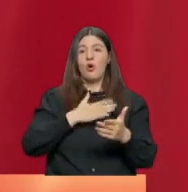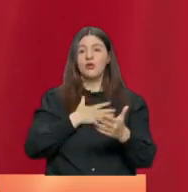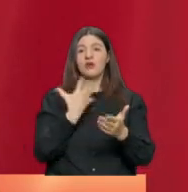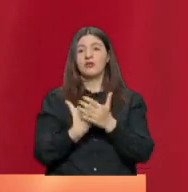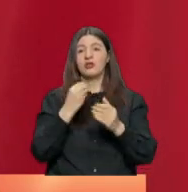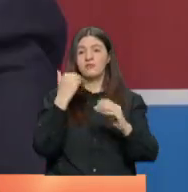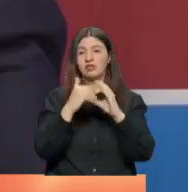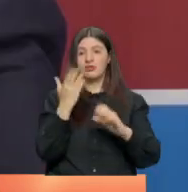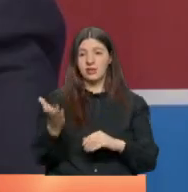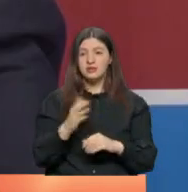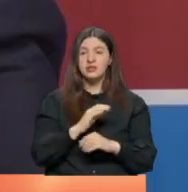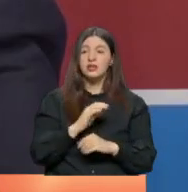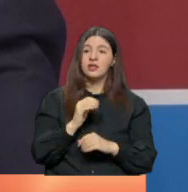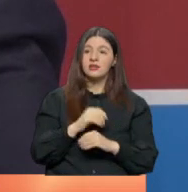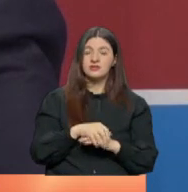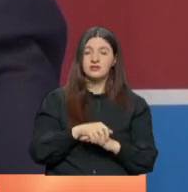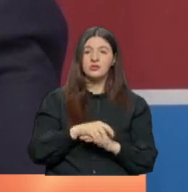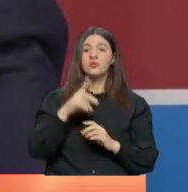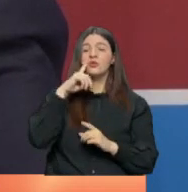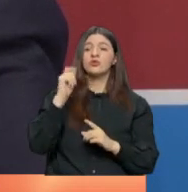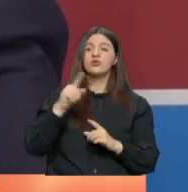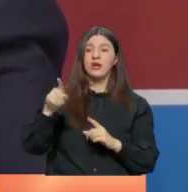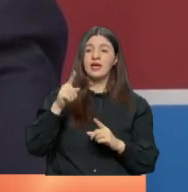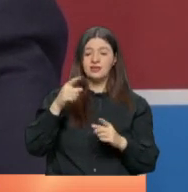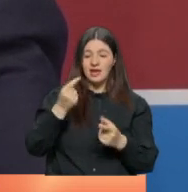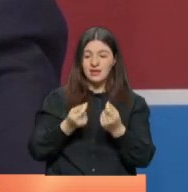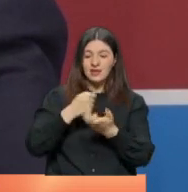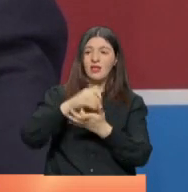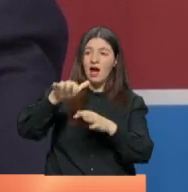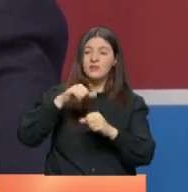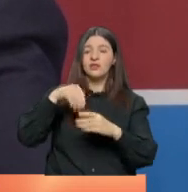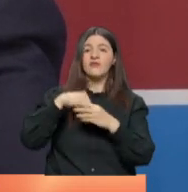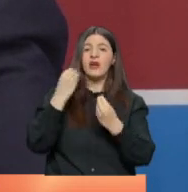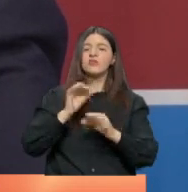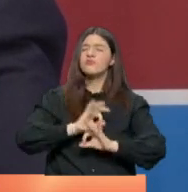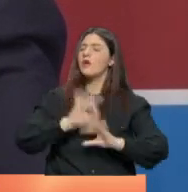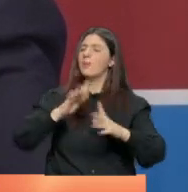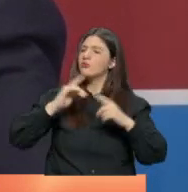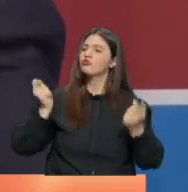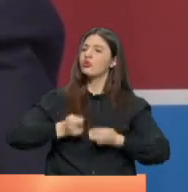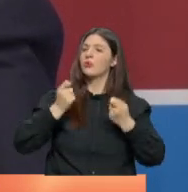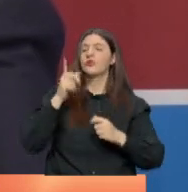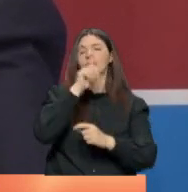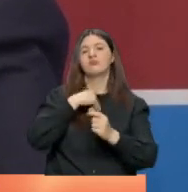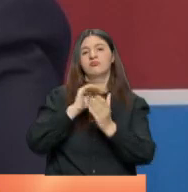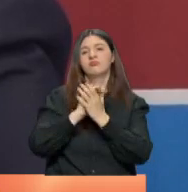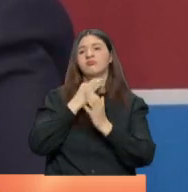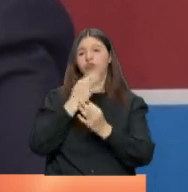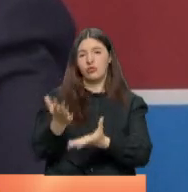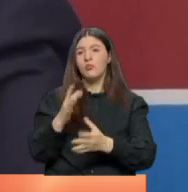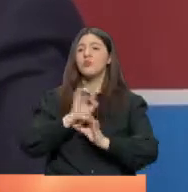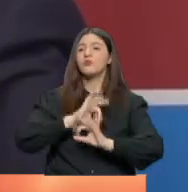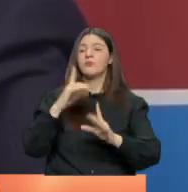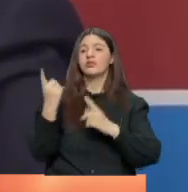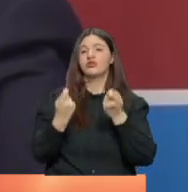kayda geçen mesajlar. Ukrayna tahılının çıkarılabilmesi için verdiğiniz olağanüstü çabalarınızdan dolayı teşekkür ediyorum. Harika